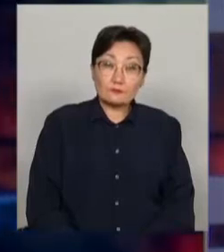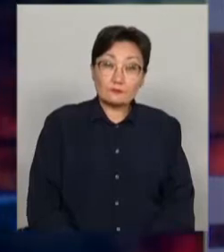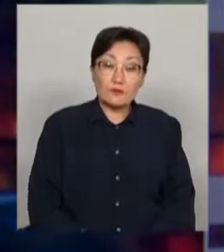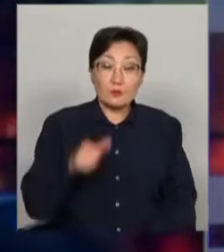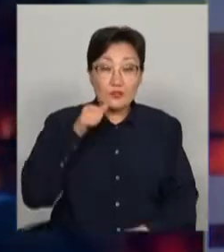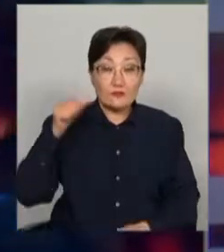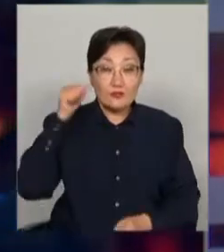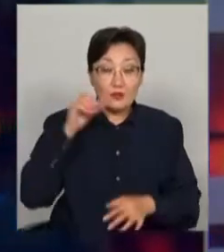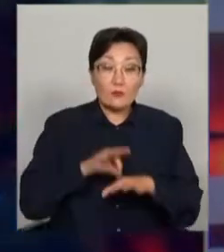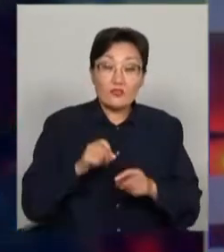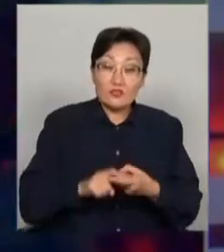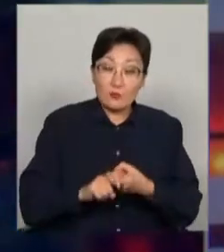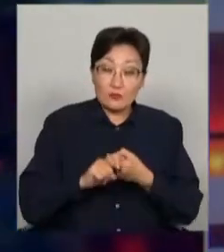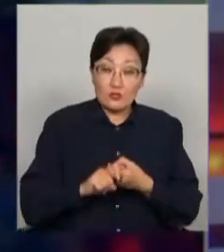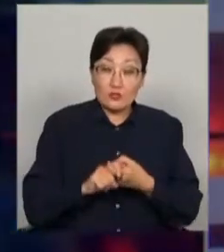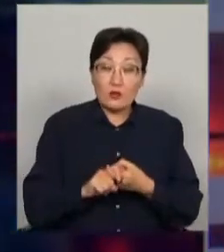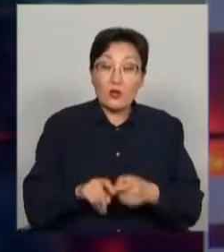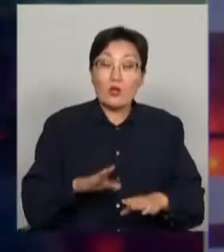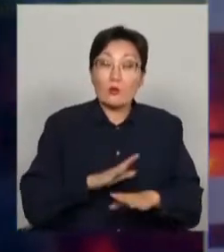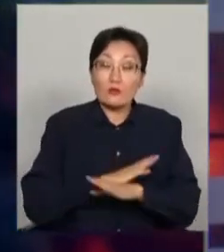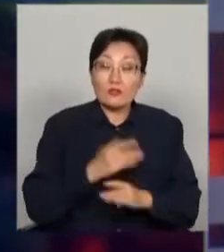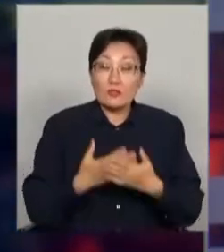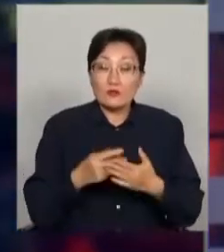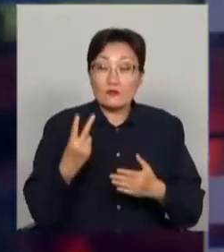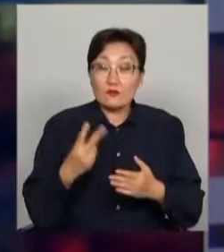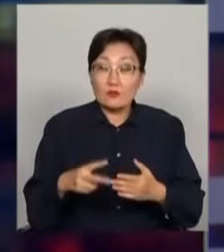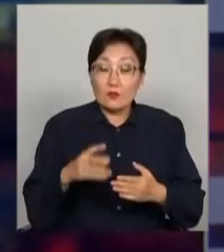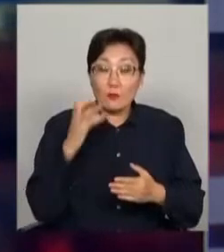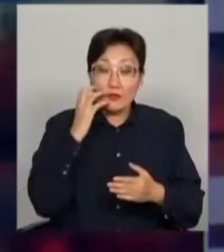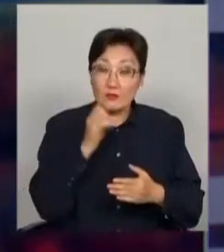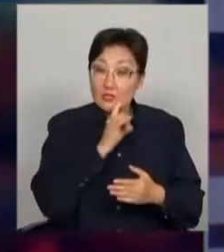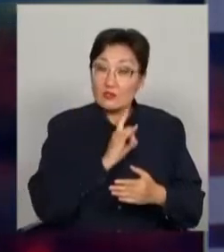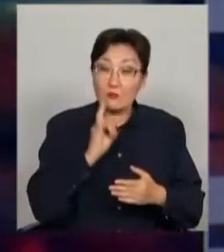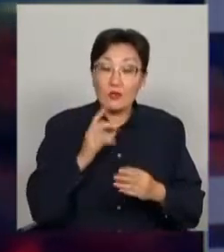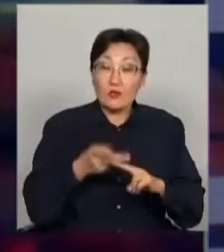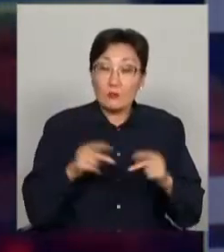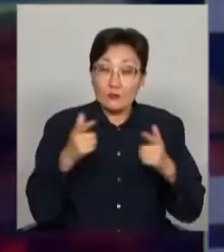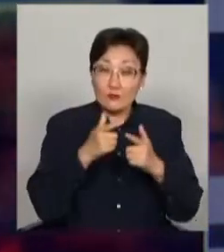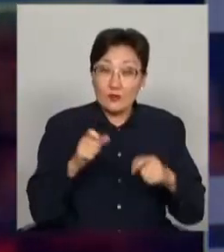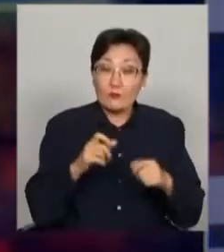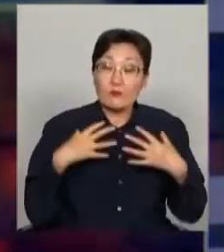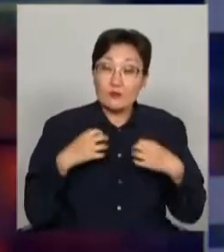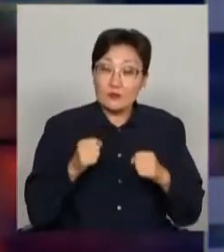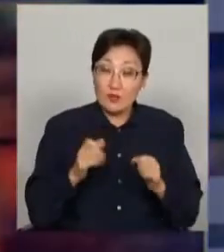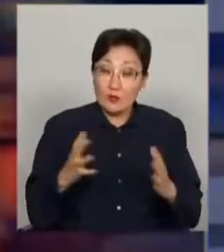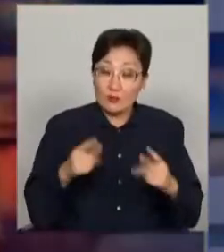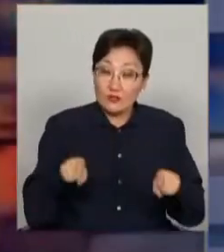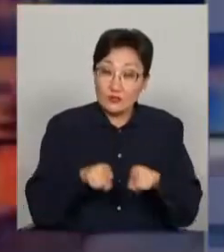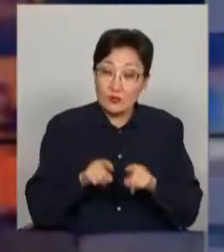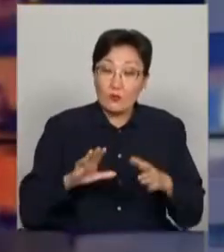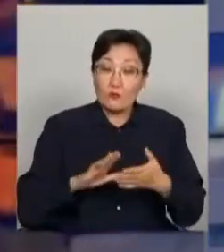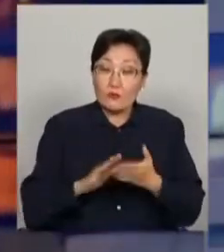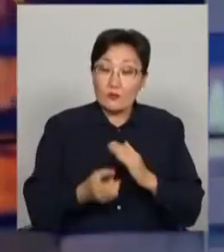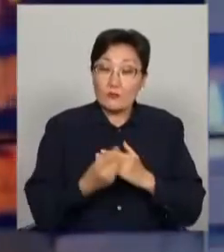В прошлом году коронавирусная инфекция унесла жизни около 20 беременных женщин. Об этом сообщили в Минздраве. В таких случаях